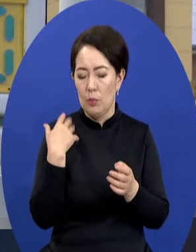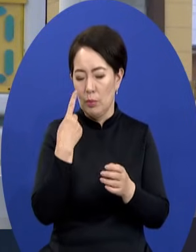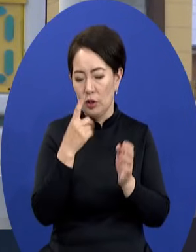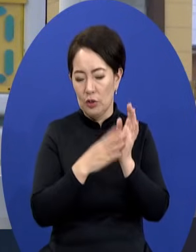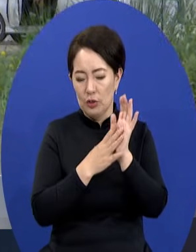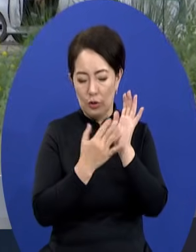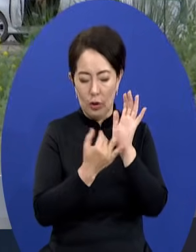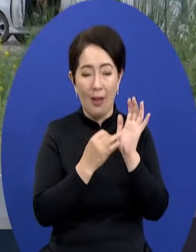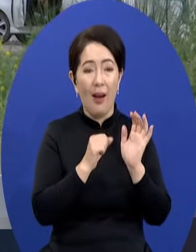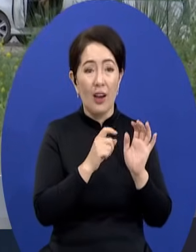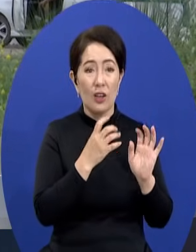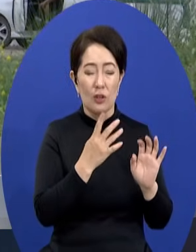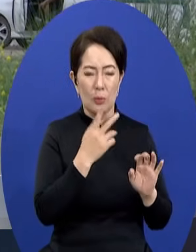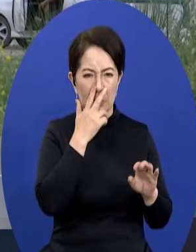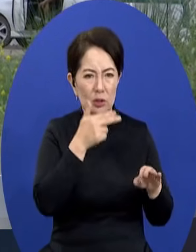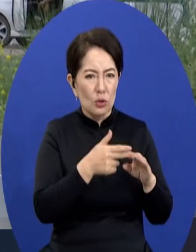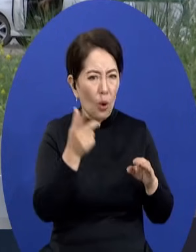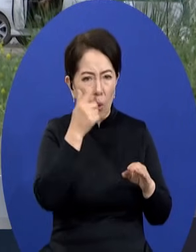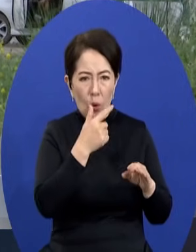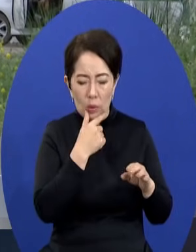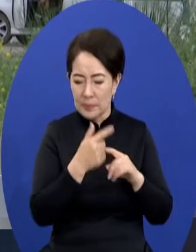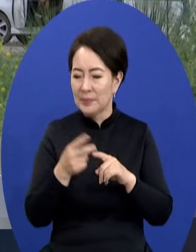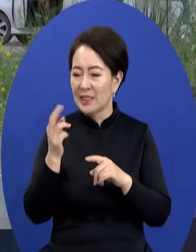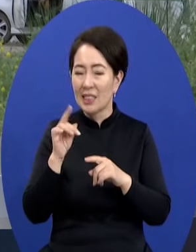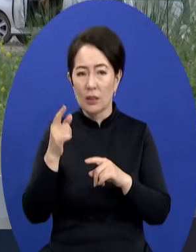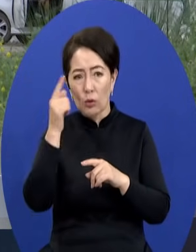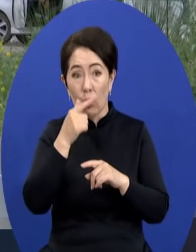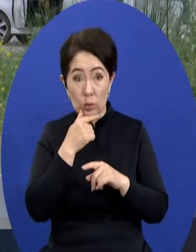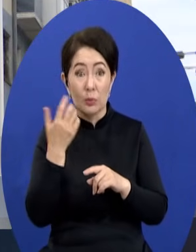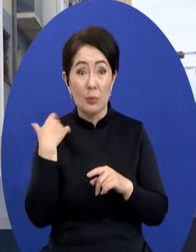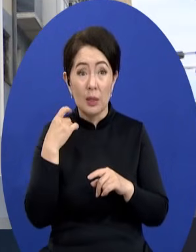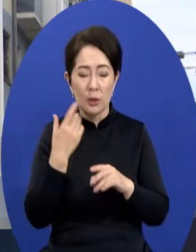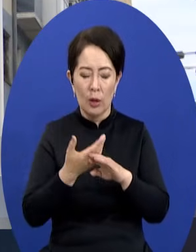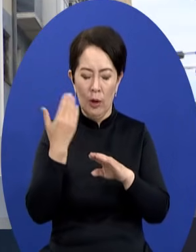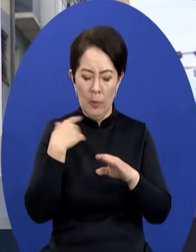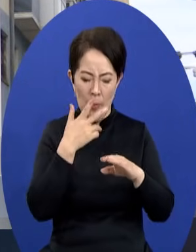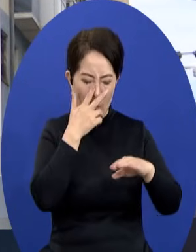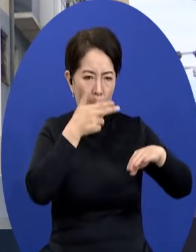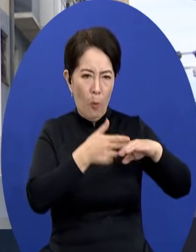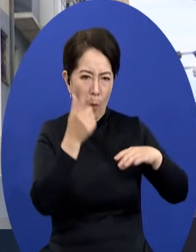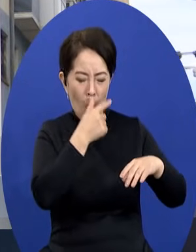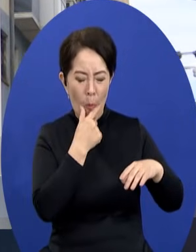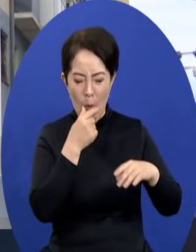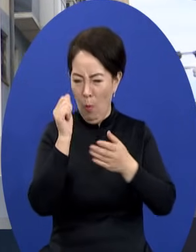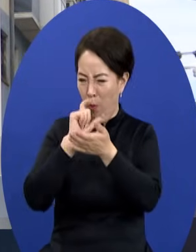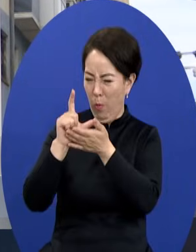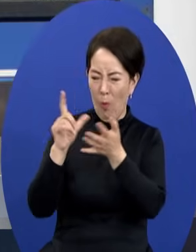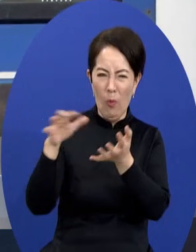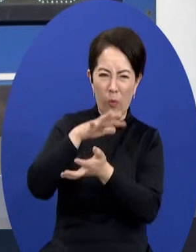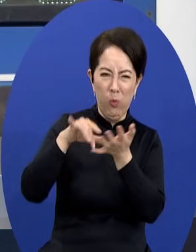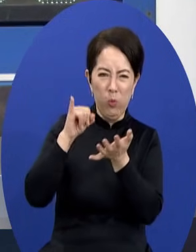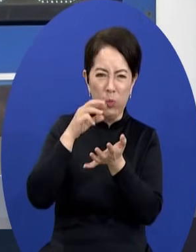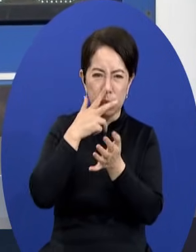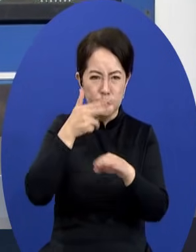АЕ-92 бензиний хомсдол, 2011 онд дизель түлшний хомсдол үүсэж байсан. Хамгийн гол нь хомсдол үүсвэл хэрэглэгчид дамын үнээр холцтой бүтээгдэхүүн авах